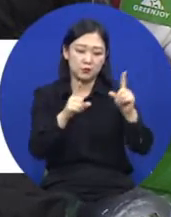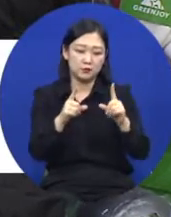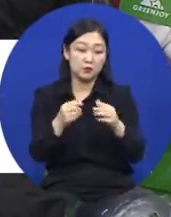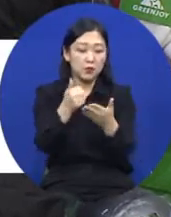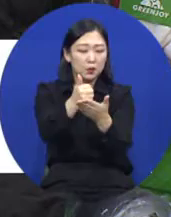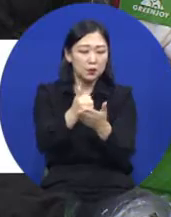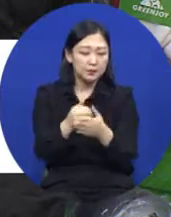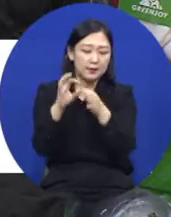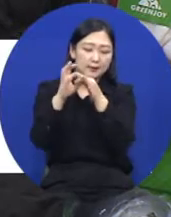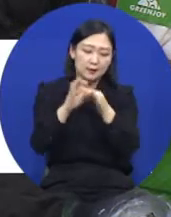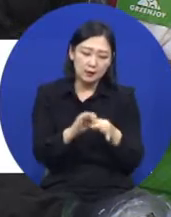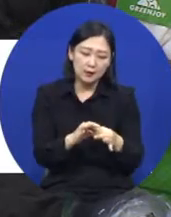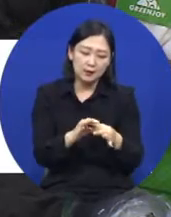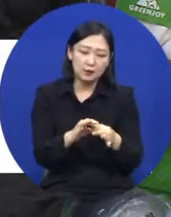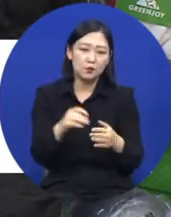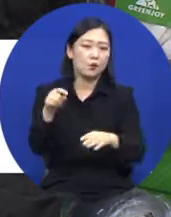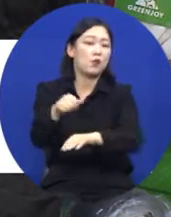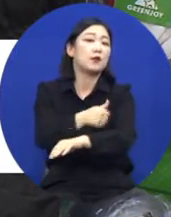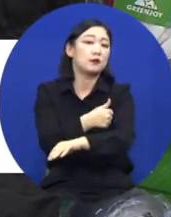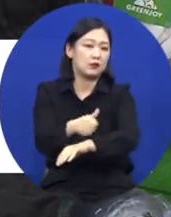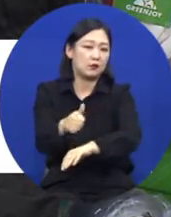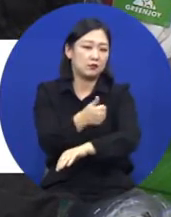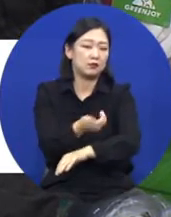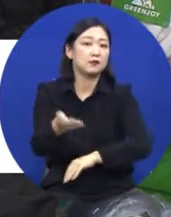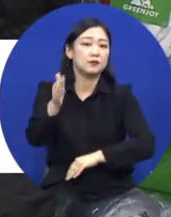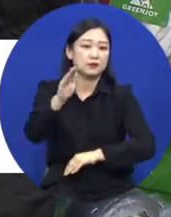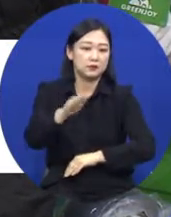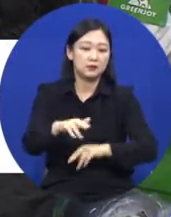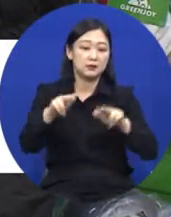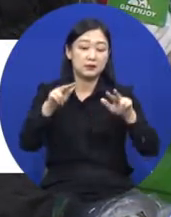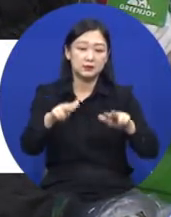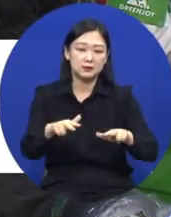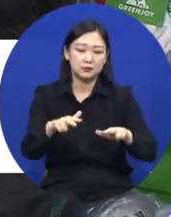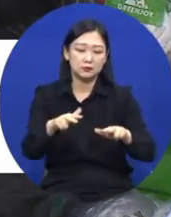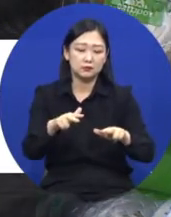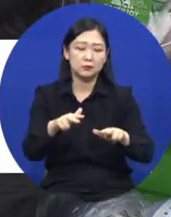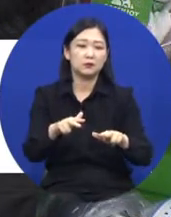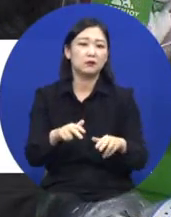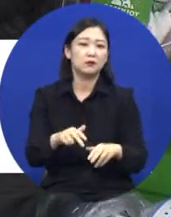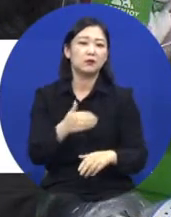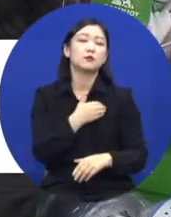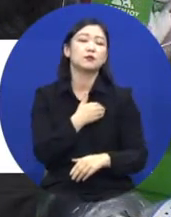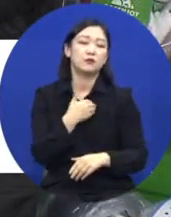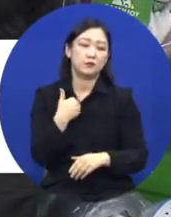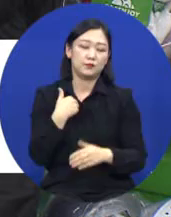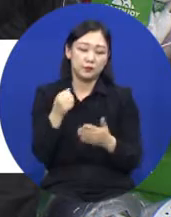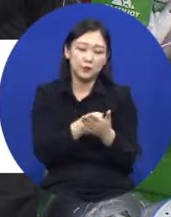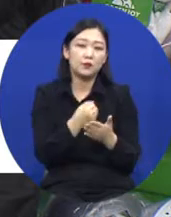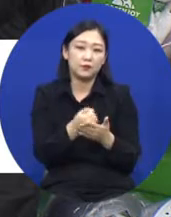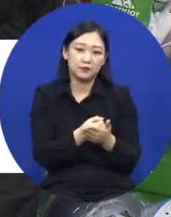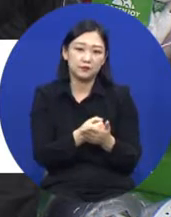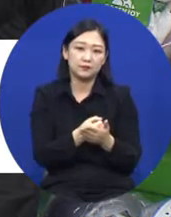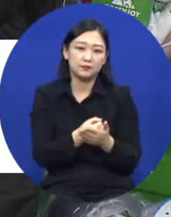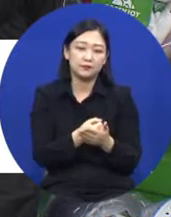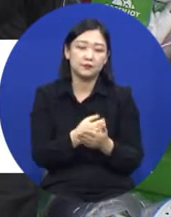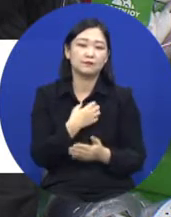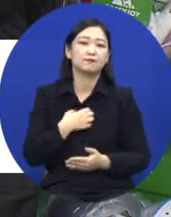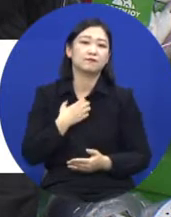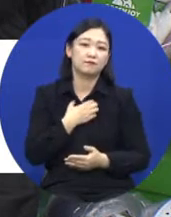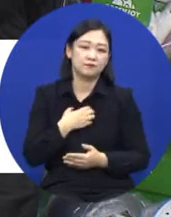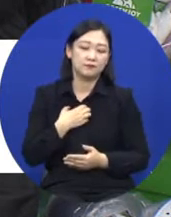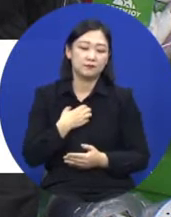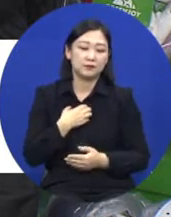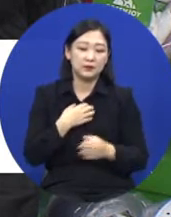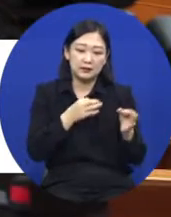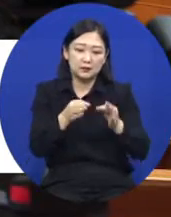하면서 여기 이렇게 한산하게 아니고 사람들이 걸릴 정도로 진짜 북적댔었죠. 그래서 참 속상해요. 장사하기